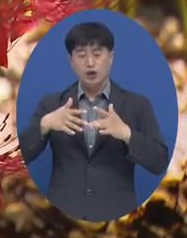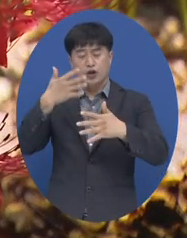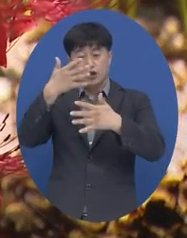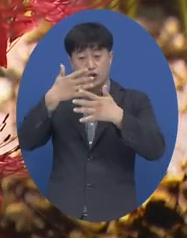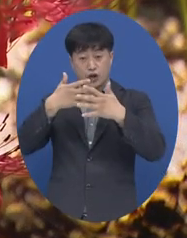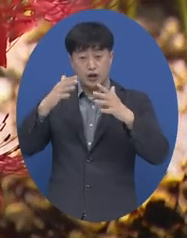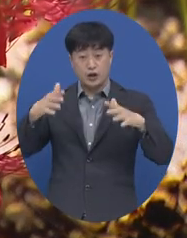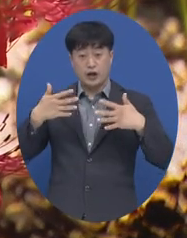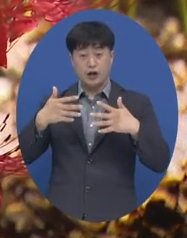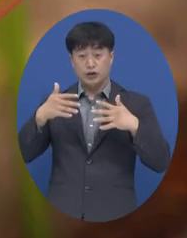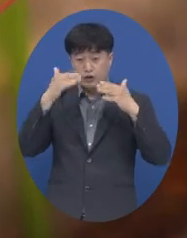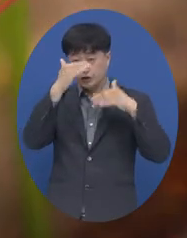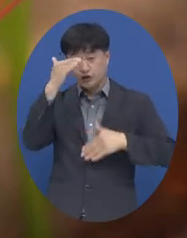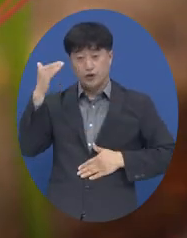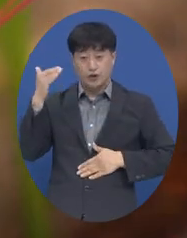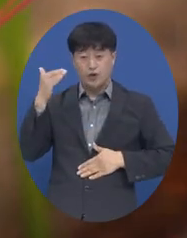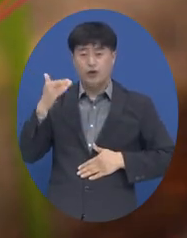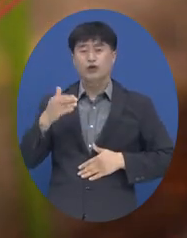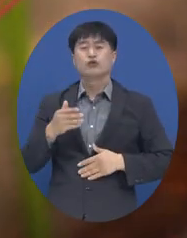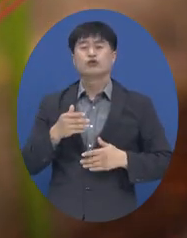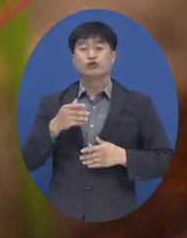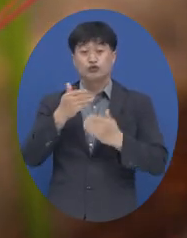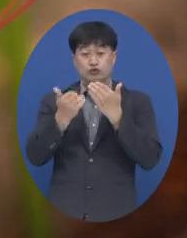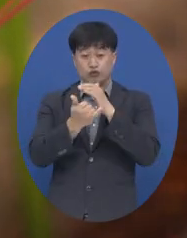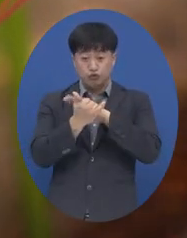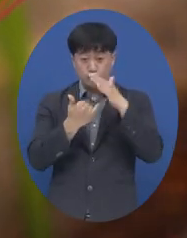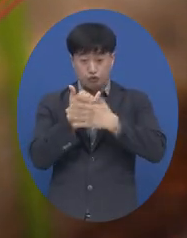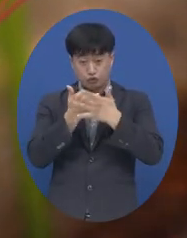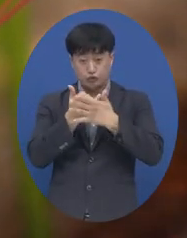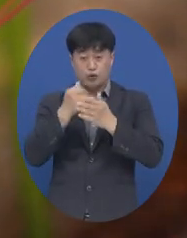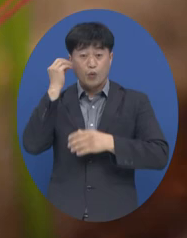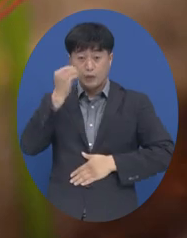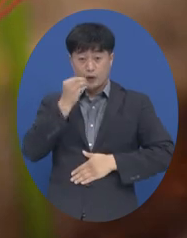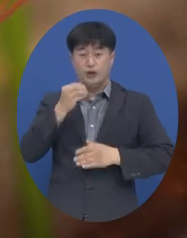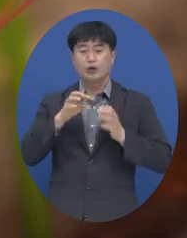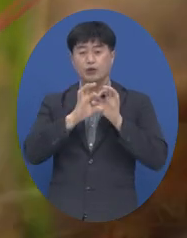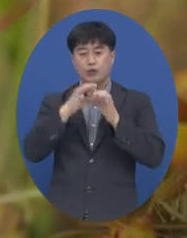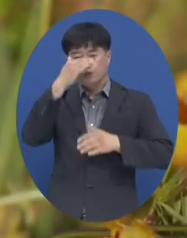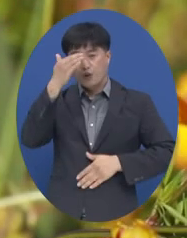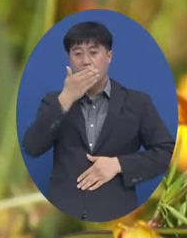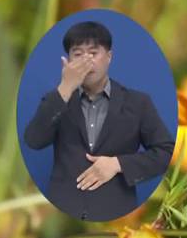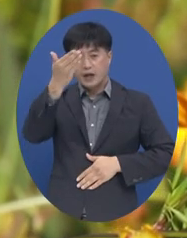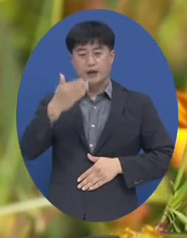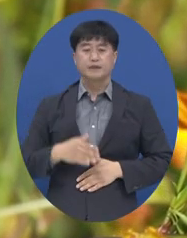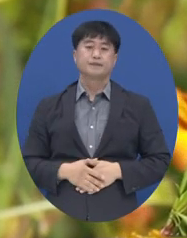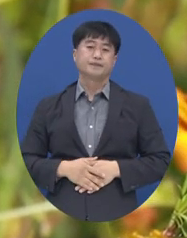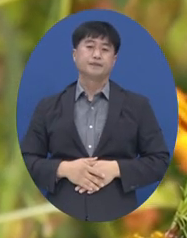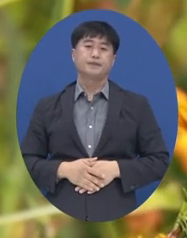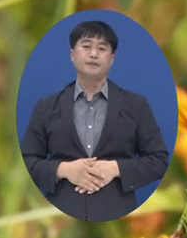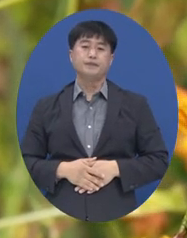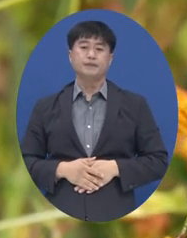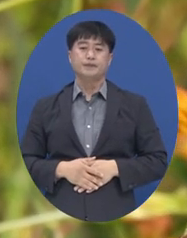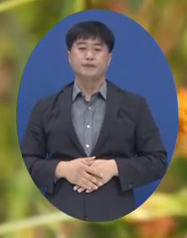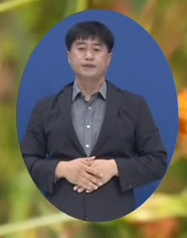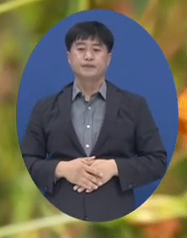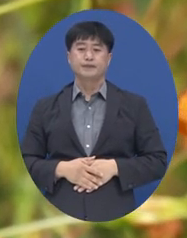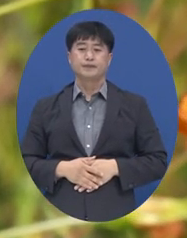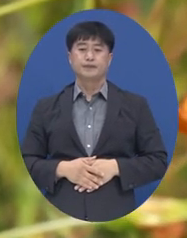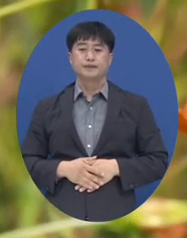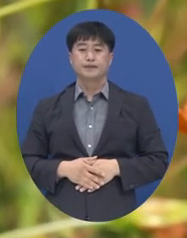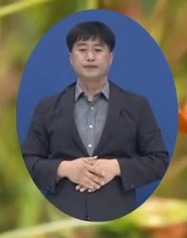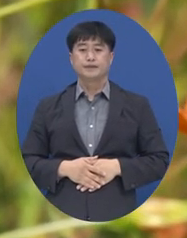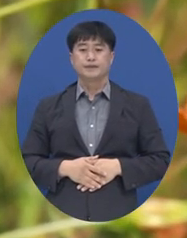콘텐츠는 유튜브 경기 GTV 채널과 홈페이지에서 보실 수 있습니다. 경기 GTV 최지연입니다.